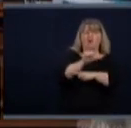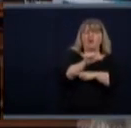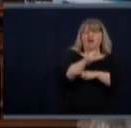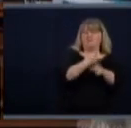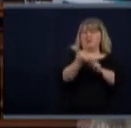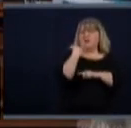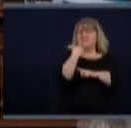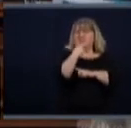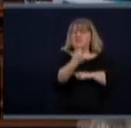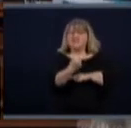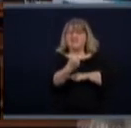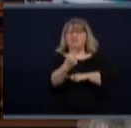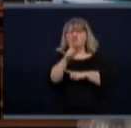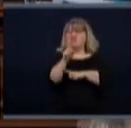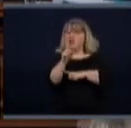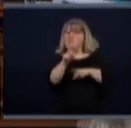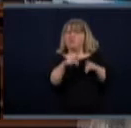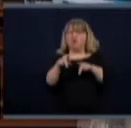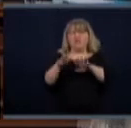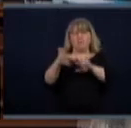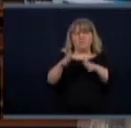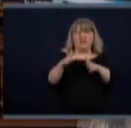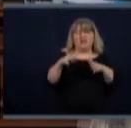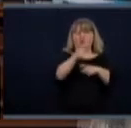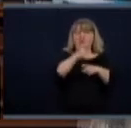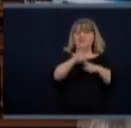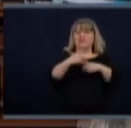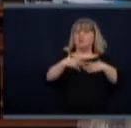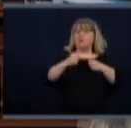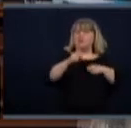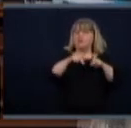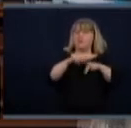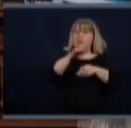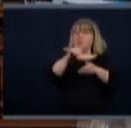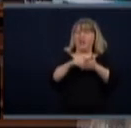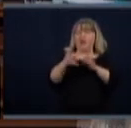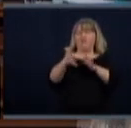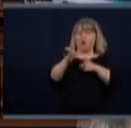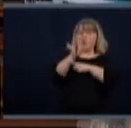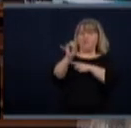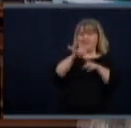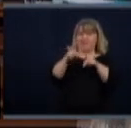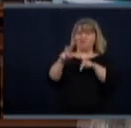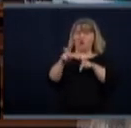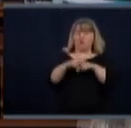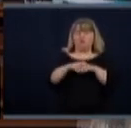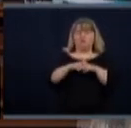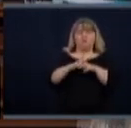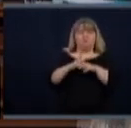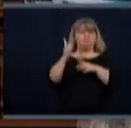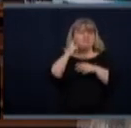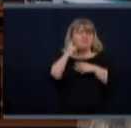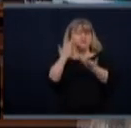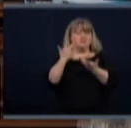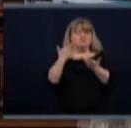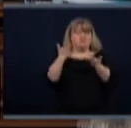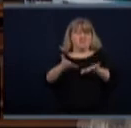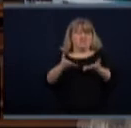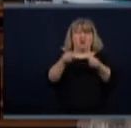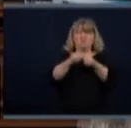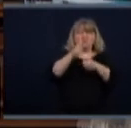présentement à la direction de la santé publique de Montréal, il y en a environ 800. Nos informations nous disent que pour l'instant, il n'y a pas beaucoup de travail